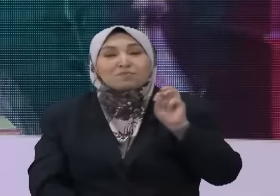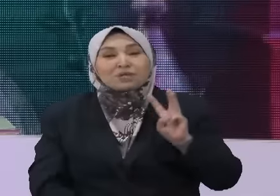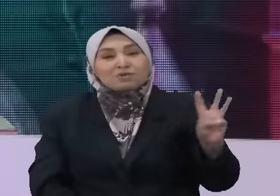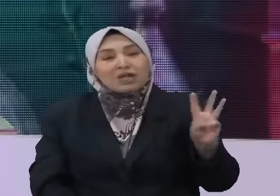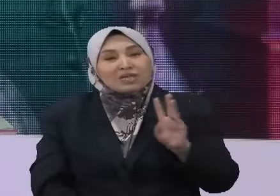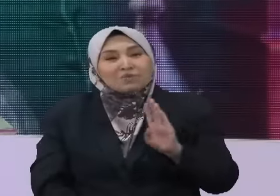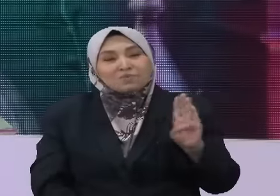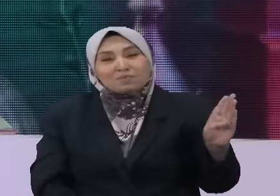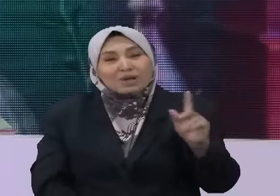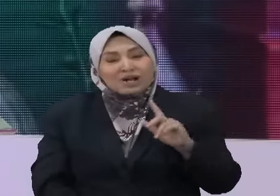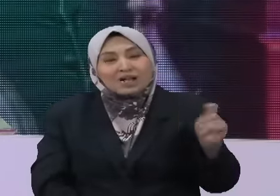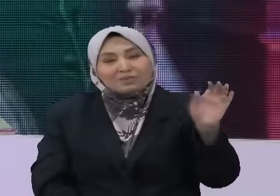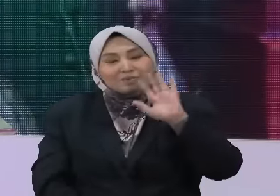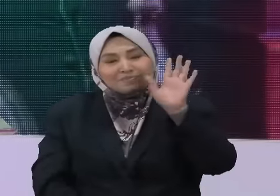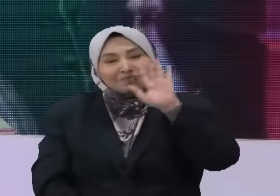warahmatullahi